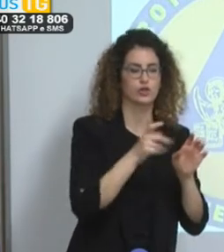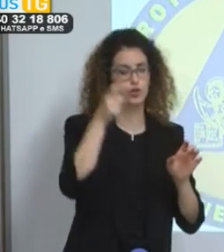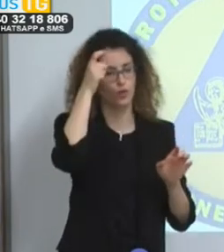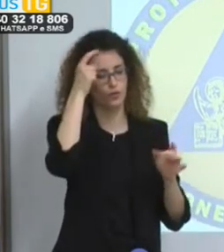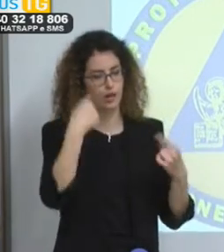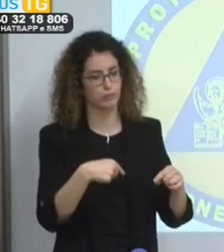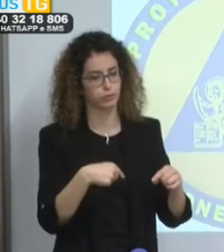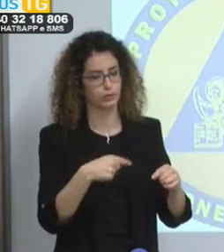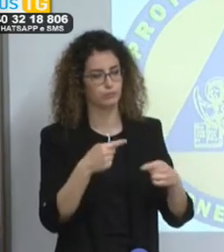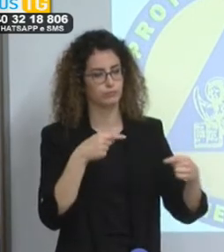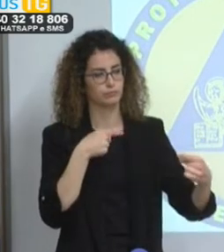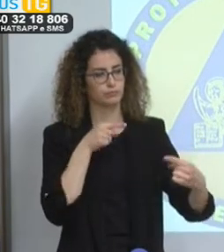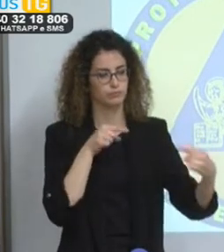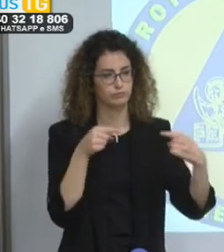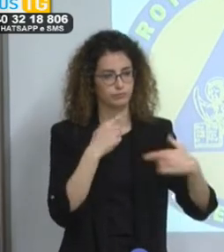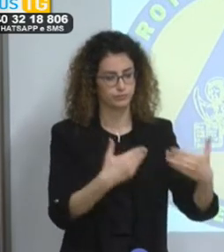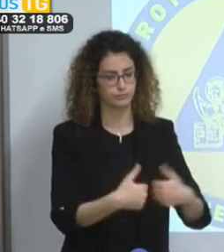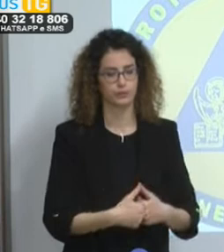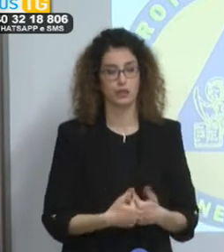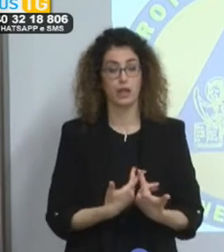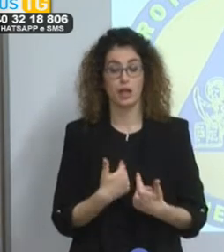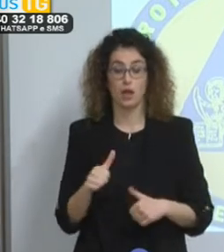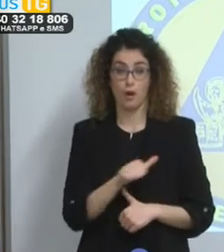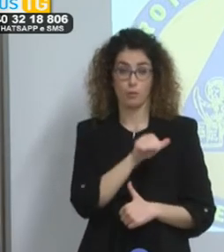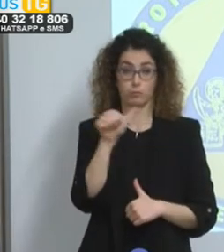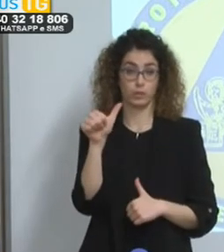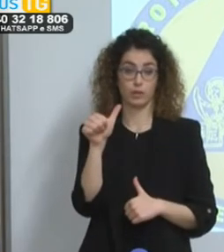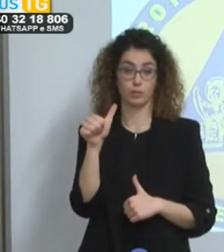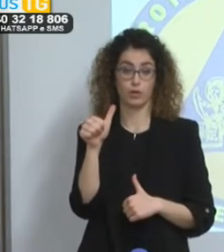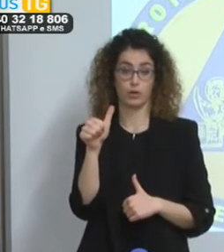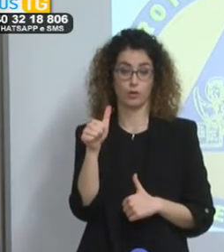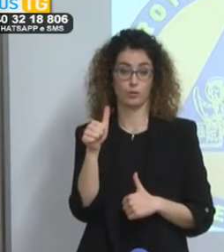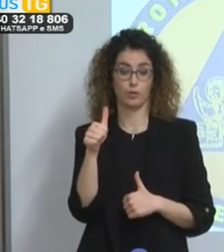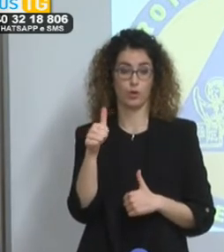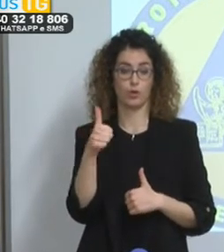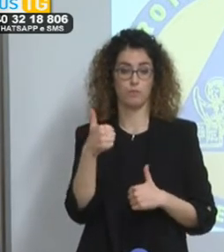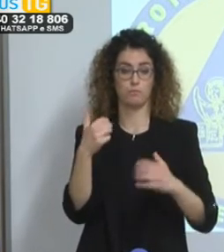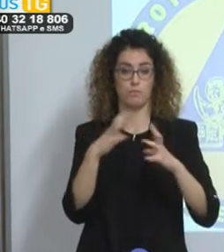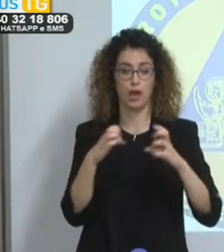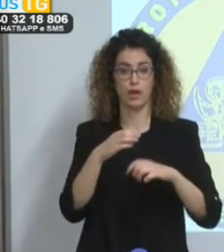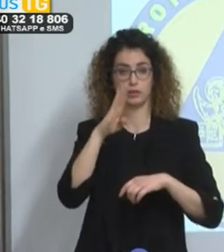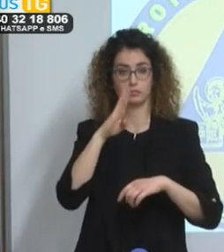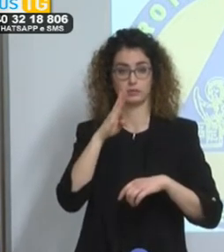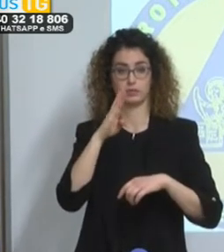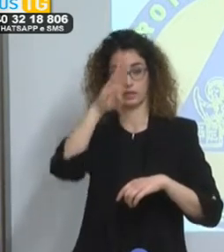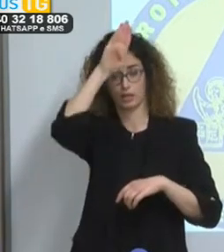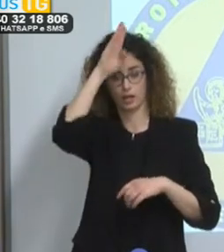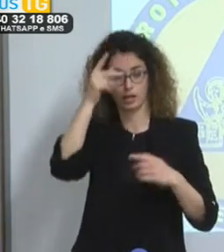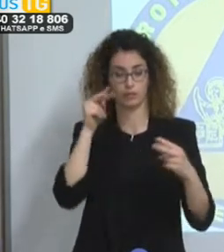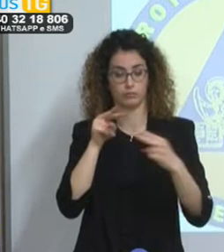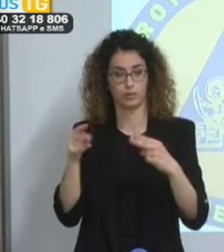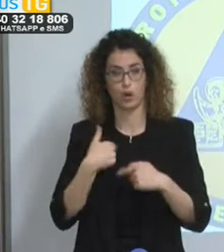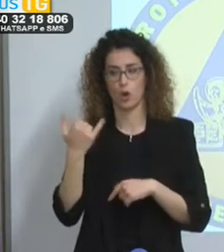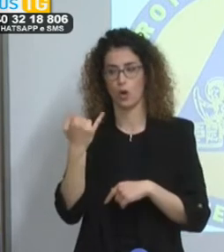il dibattito è ancora aperto. Ma guarda, io partirei dai molti imprenditori che ho incontrato, non ultimi gli esponenti di APE, della FIPE di